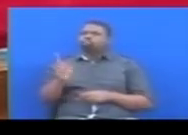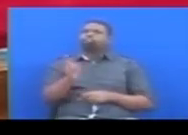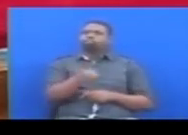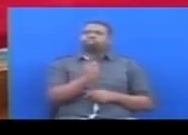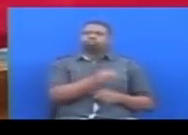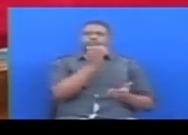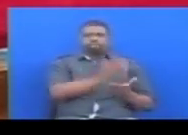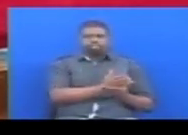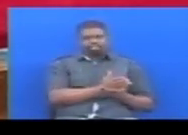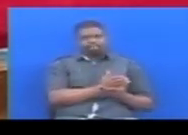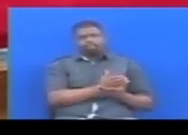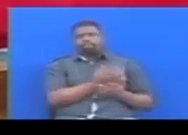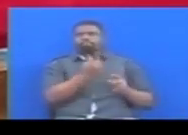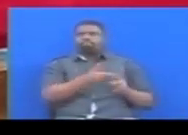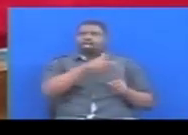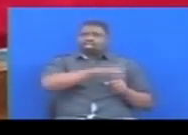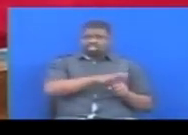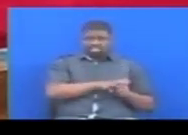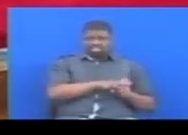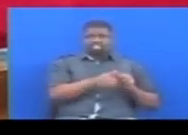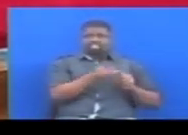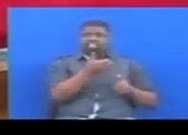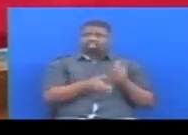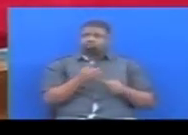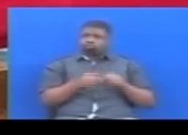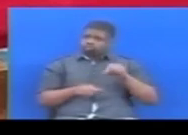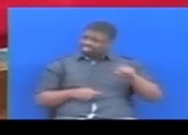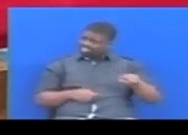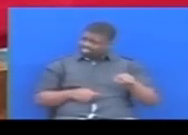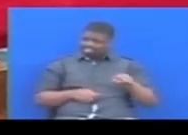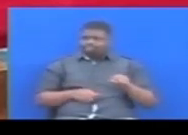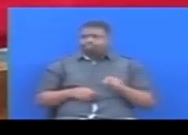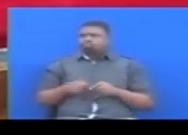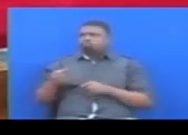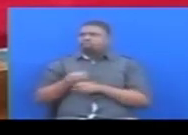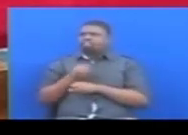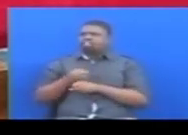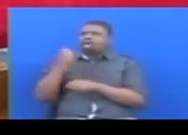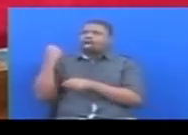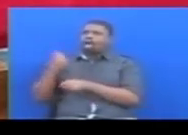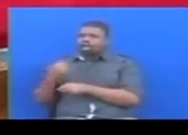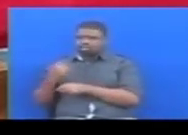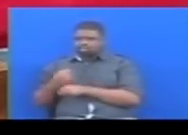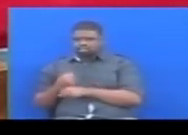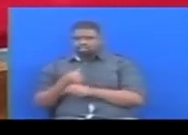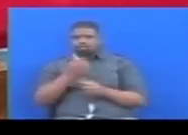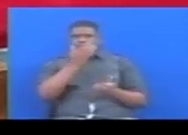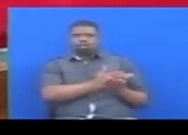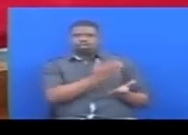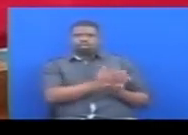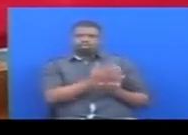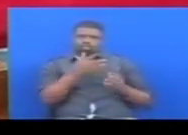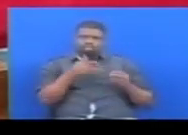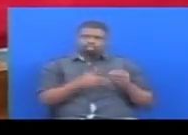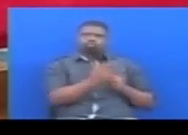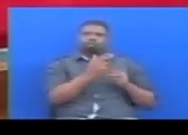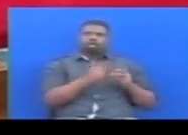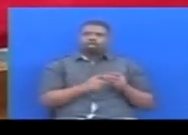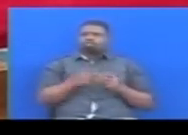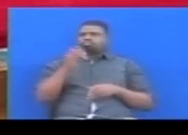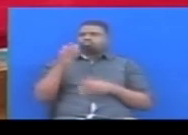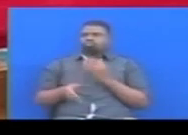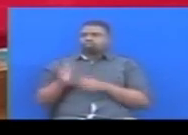Kila mara juu ya changamoto hizo tulizonazo huwa tunazifanyia kazi ya kuhakikisha tunazitatua na